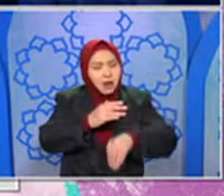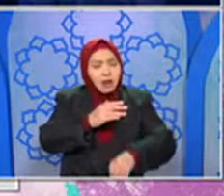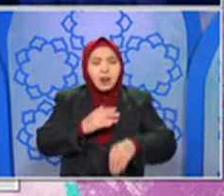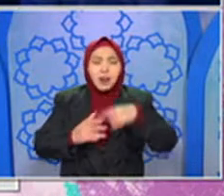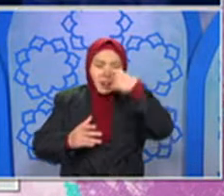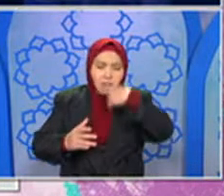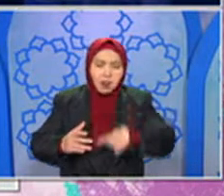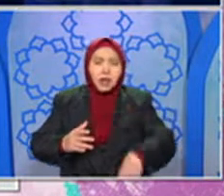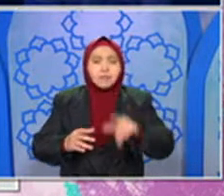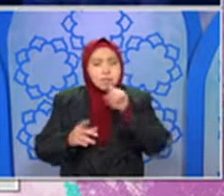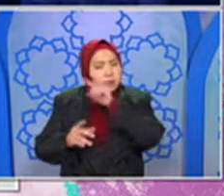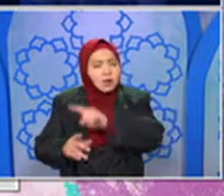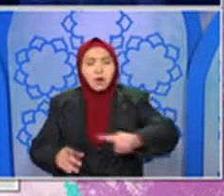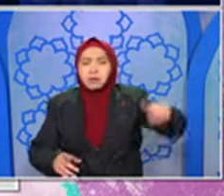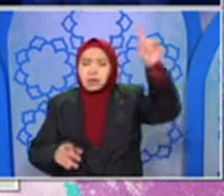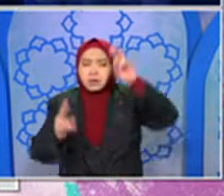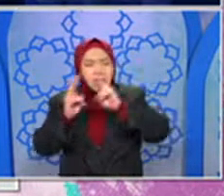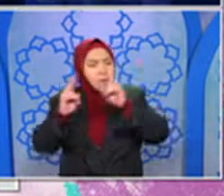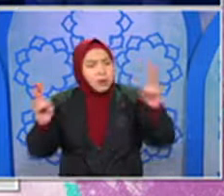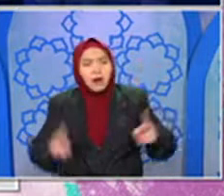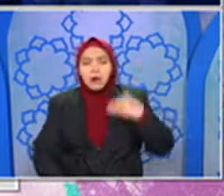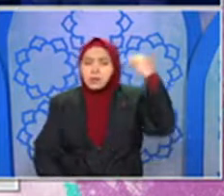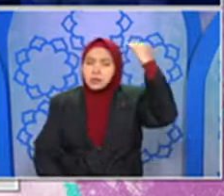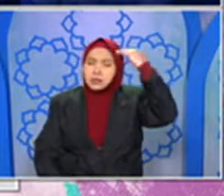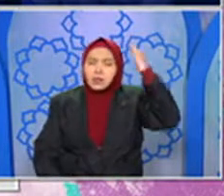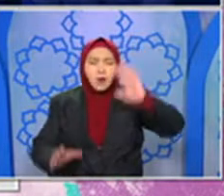والباطن وهو بكل شيء